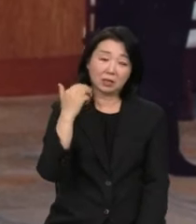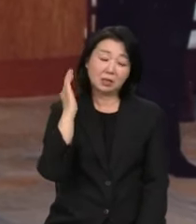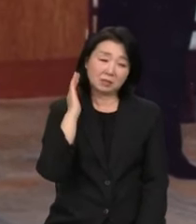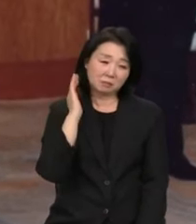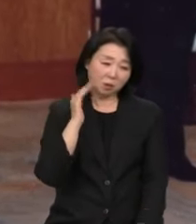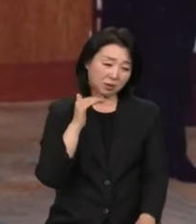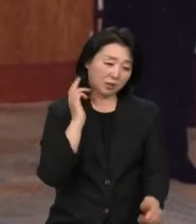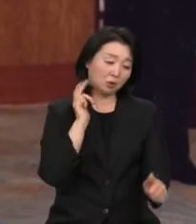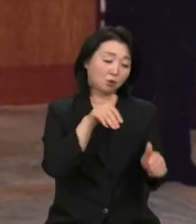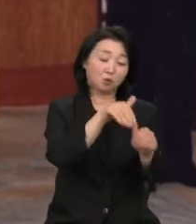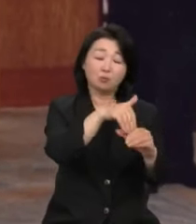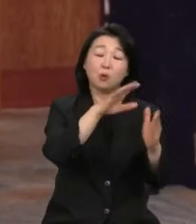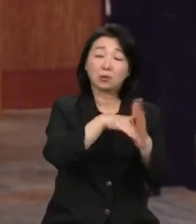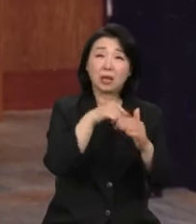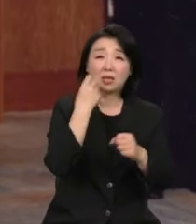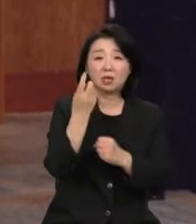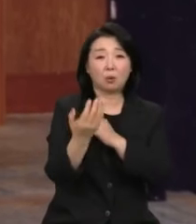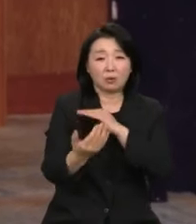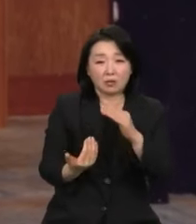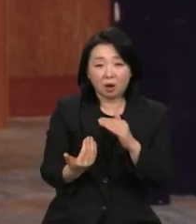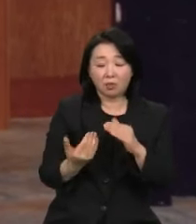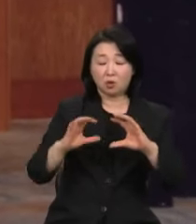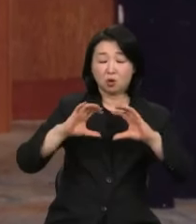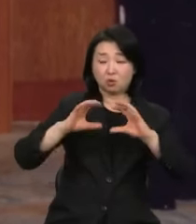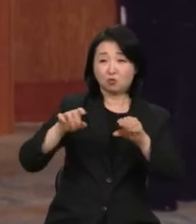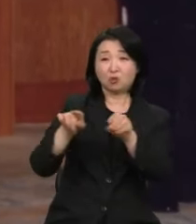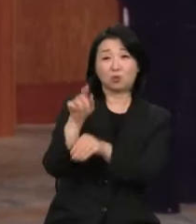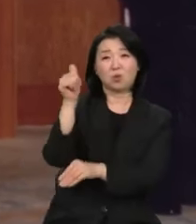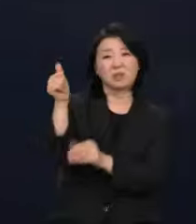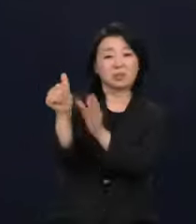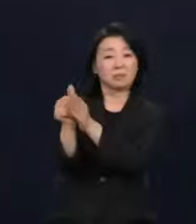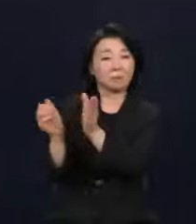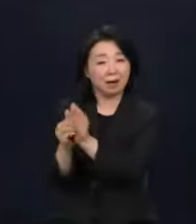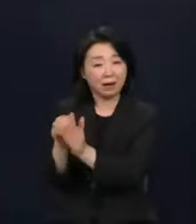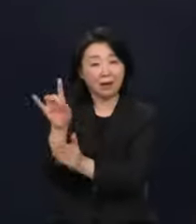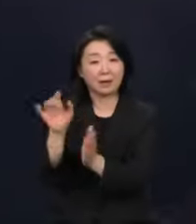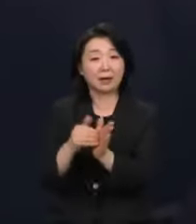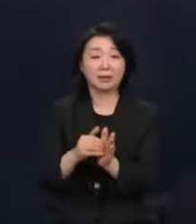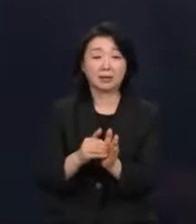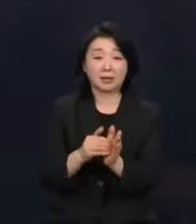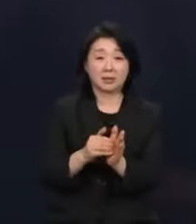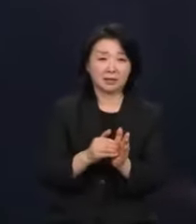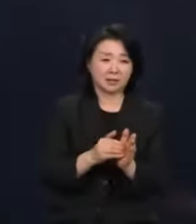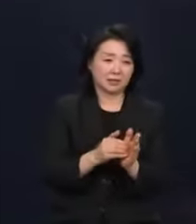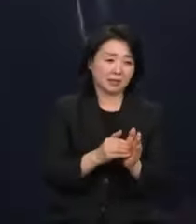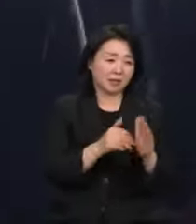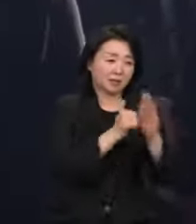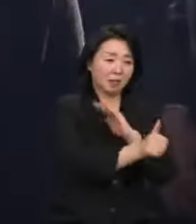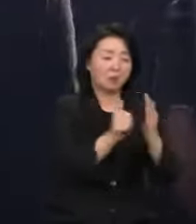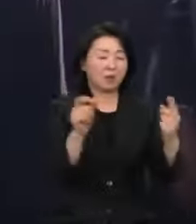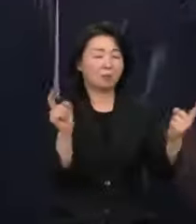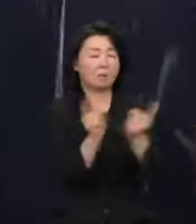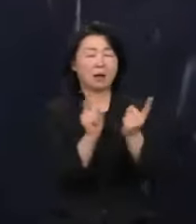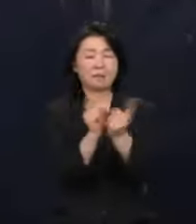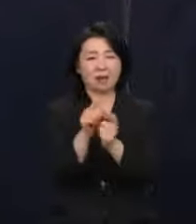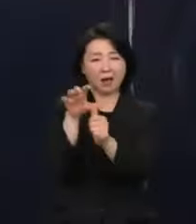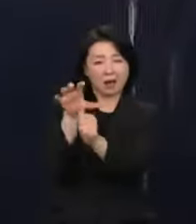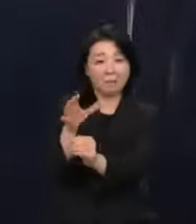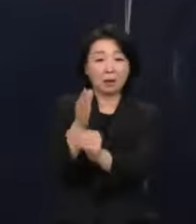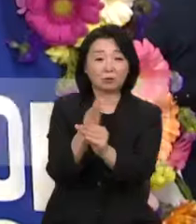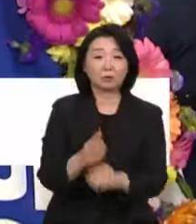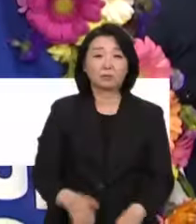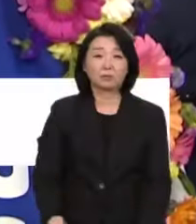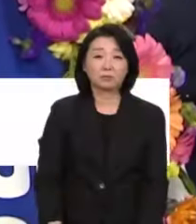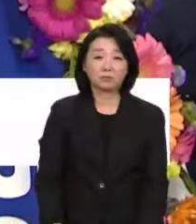뒤 여야 합의로 현승종 국무총리를 임명한 사례 정도입니다. 영수회담을 압박하는 목소리도 더 커졌습니다.